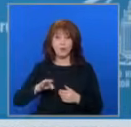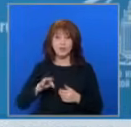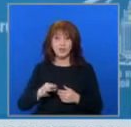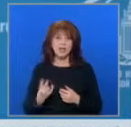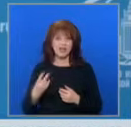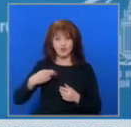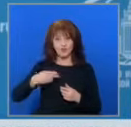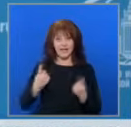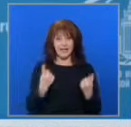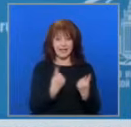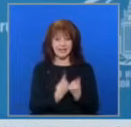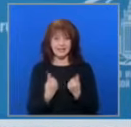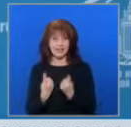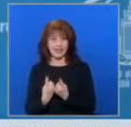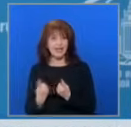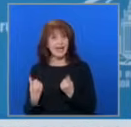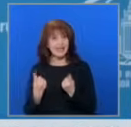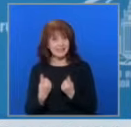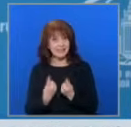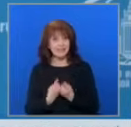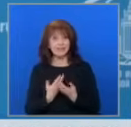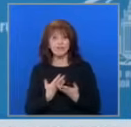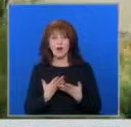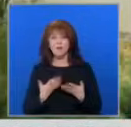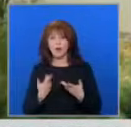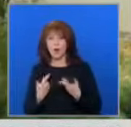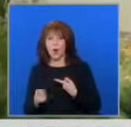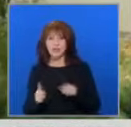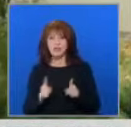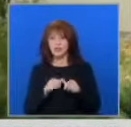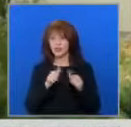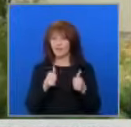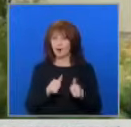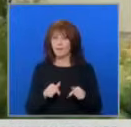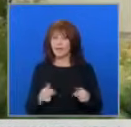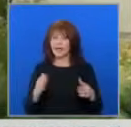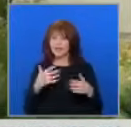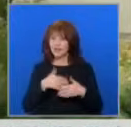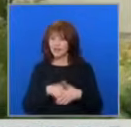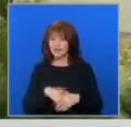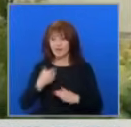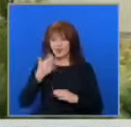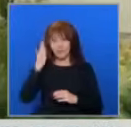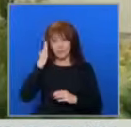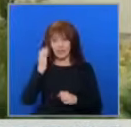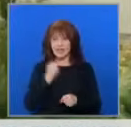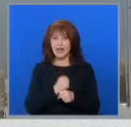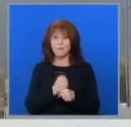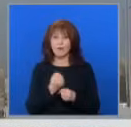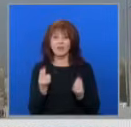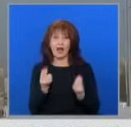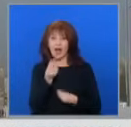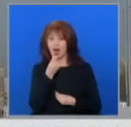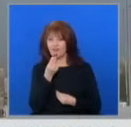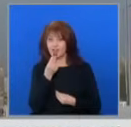двустранни срещи. Ще има и срещи в многостранен формат. Тази вечер външните министри са на работна вечеря с